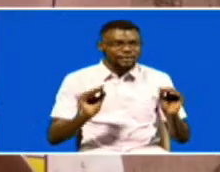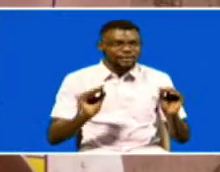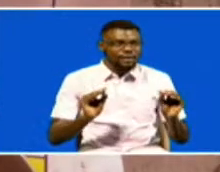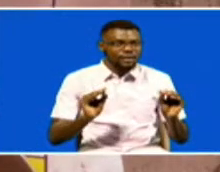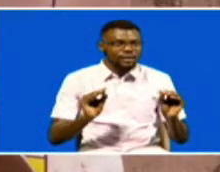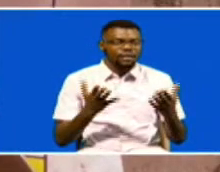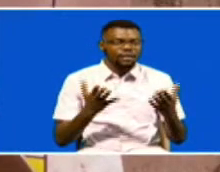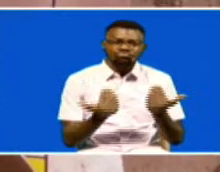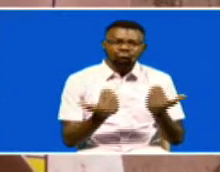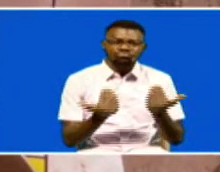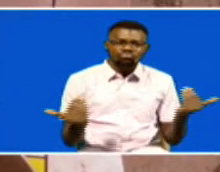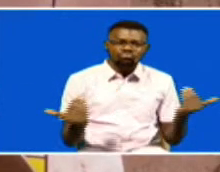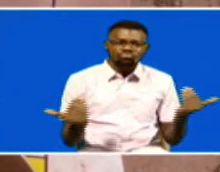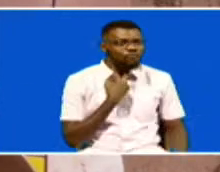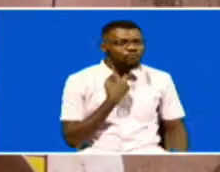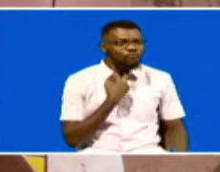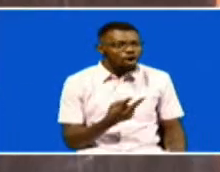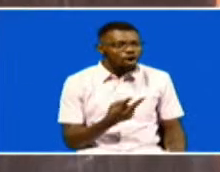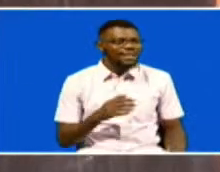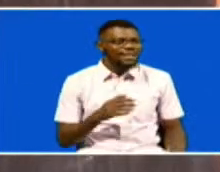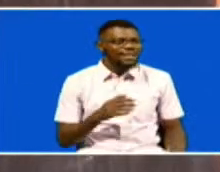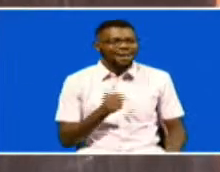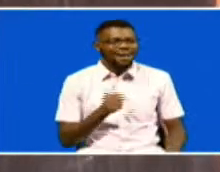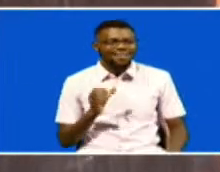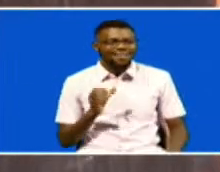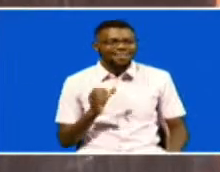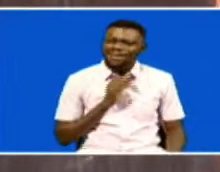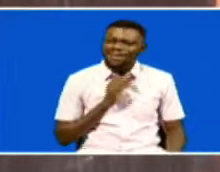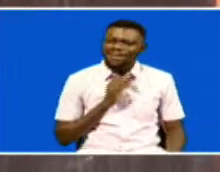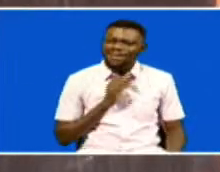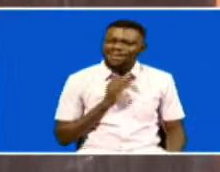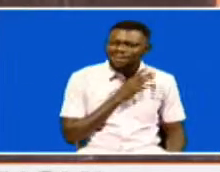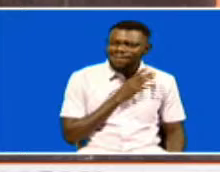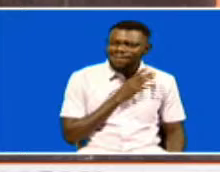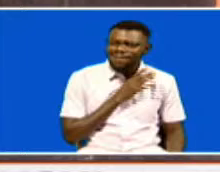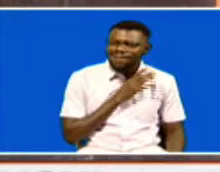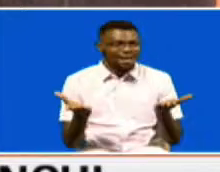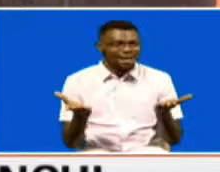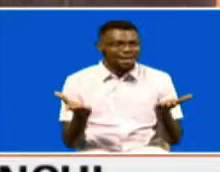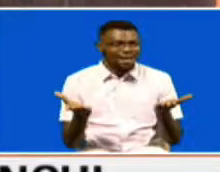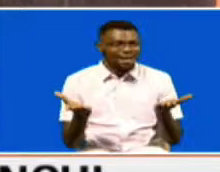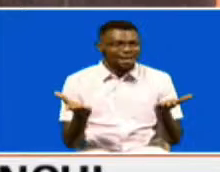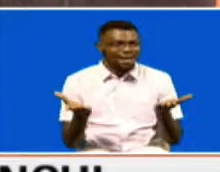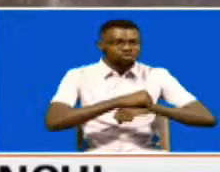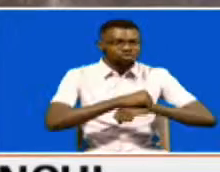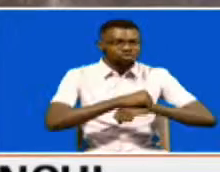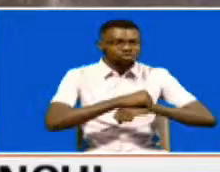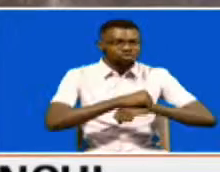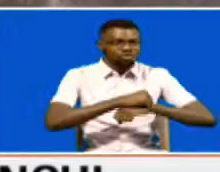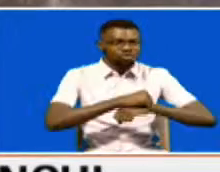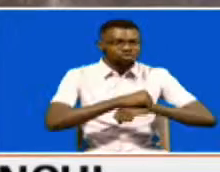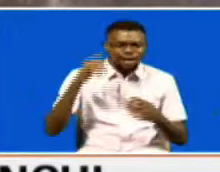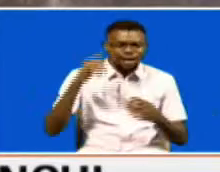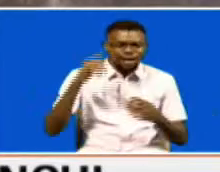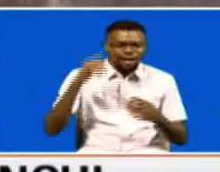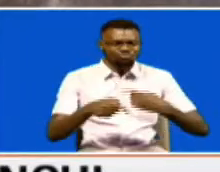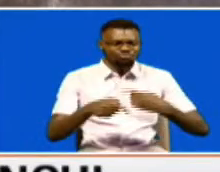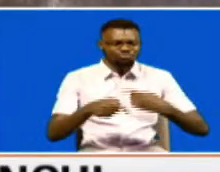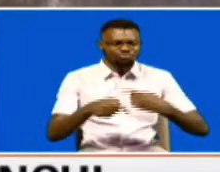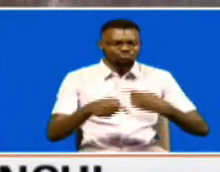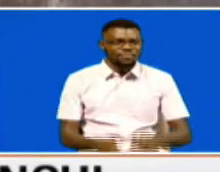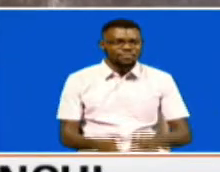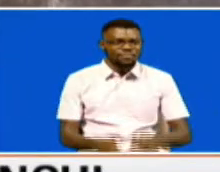za wanafunzi na hata milio yao ingekuwa ishara tosha kuwa wapo shuleni na shughuli za masomo